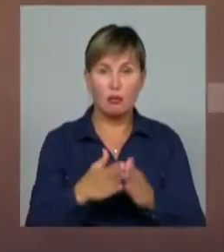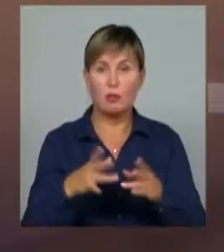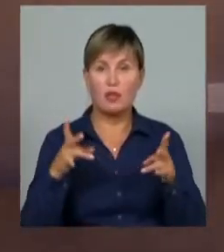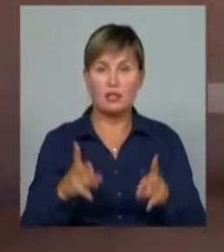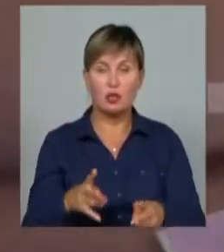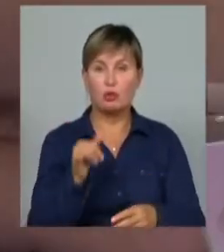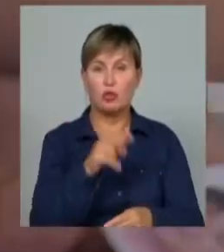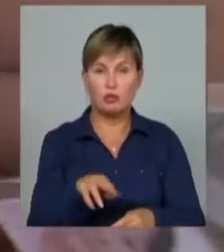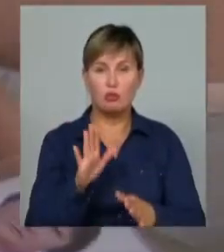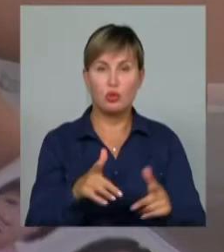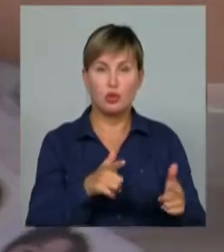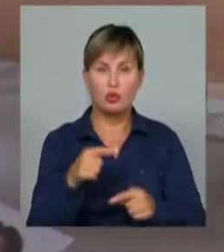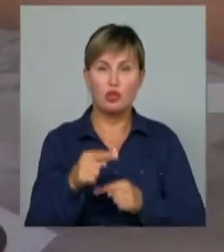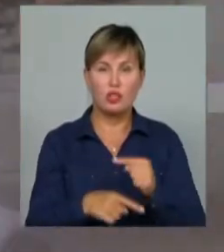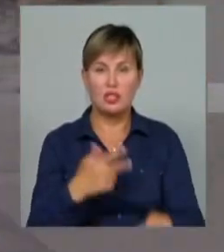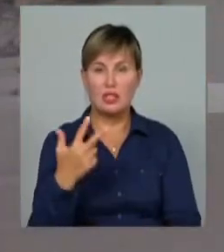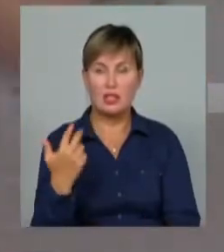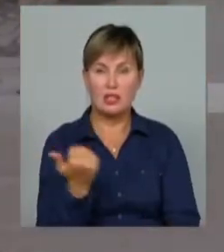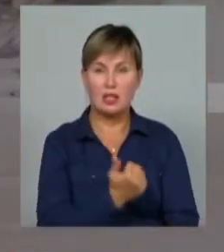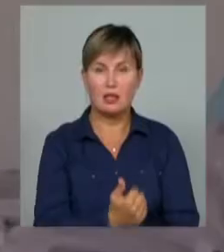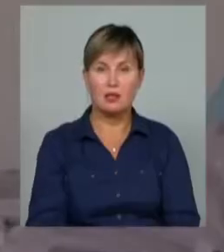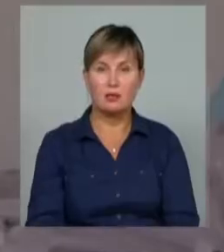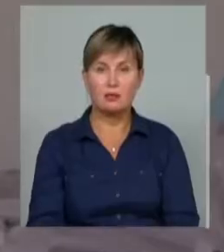пострадавшей. Удостоверение будет готово через 3 недели.